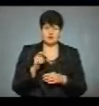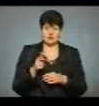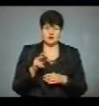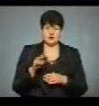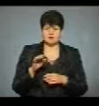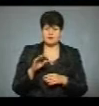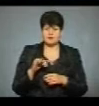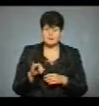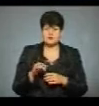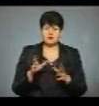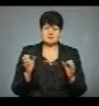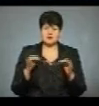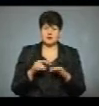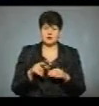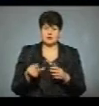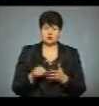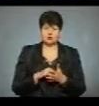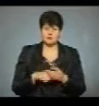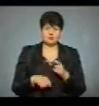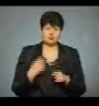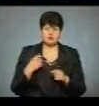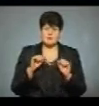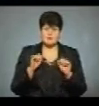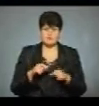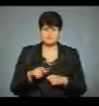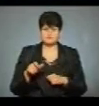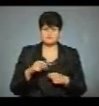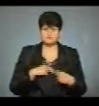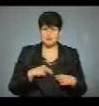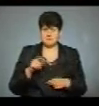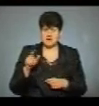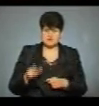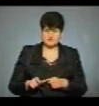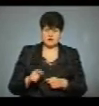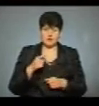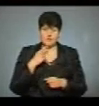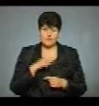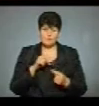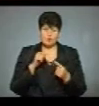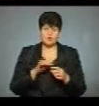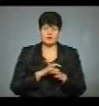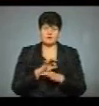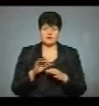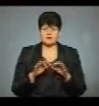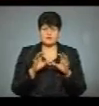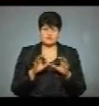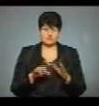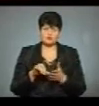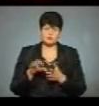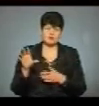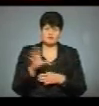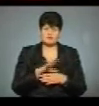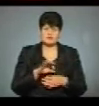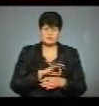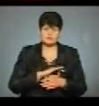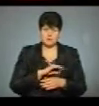За його словами, зібрали людей, бо документ порушує права працівника. Водночас, каже Осовий, проти проєкту закону про працю виступають усі